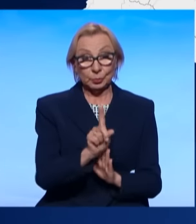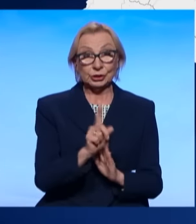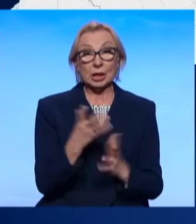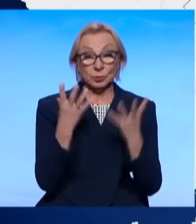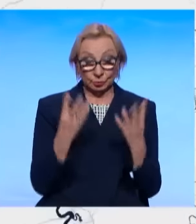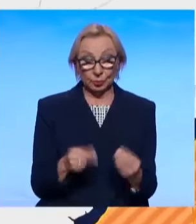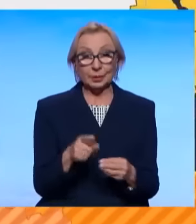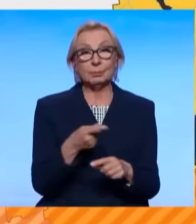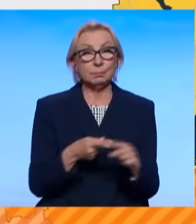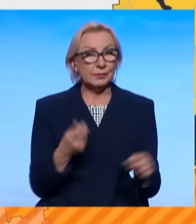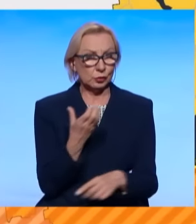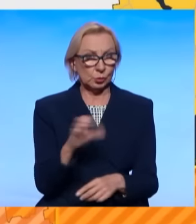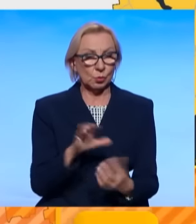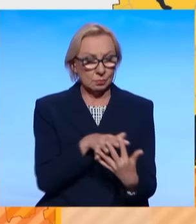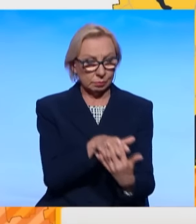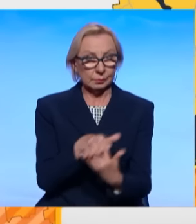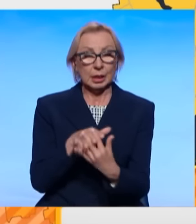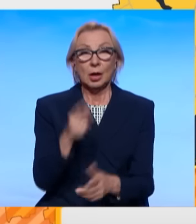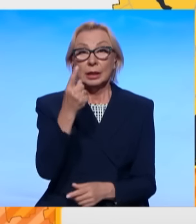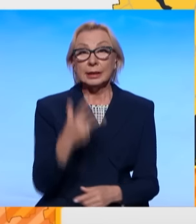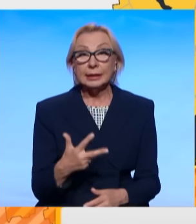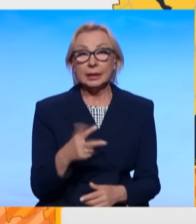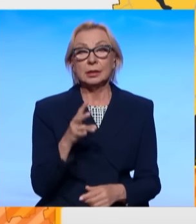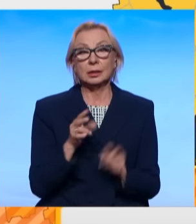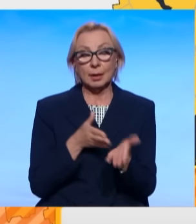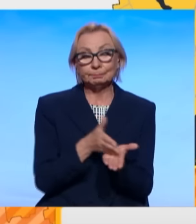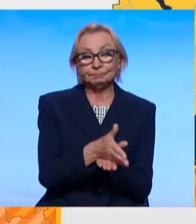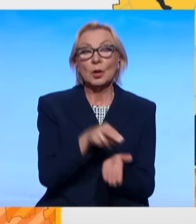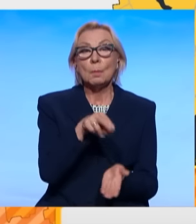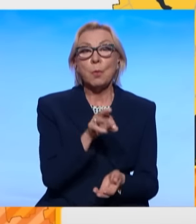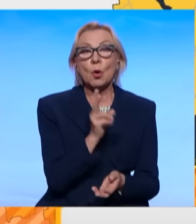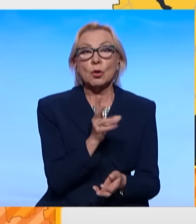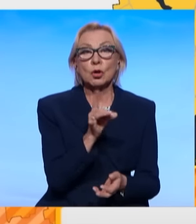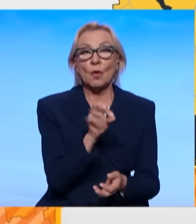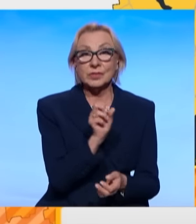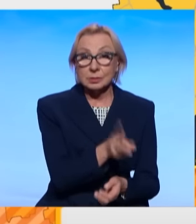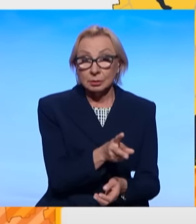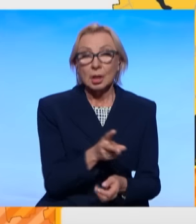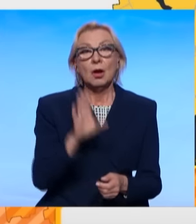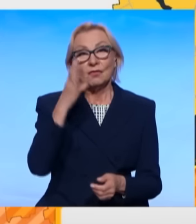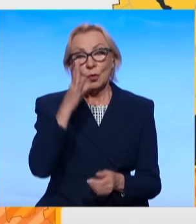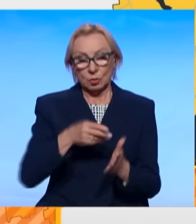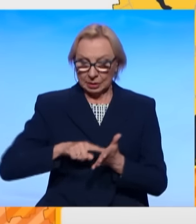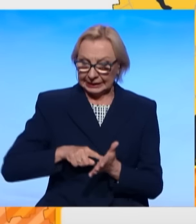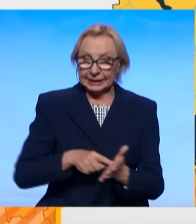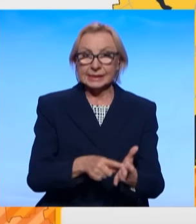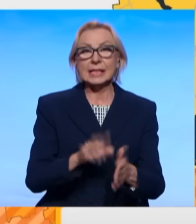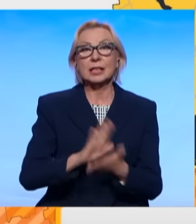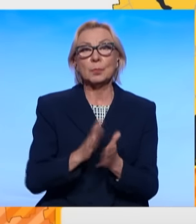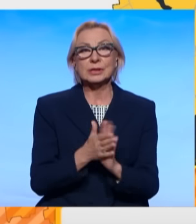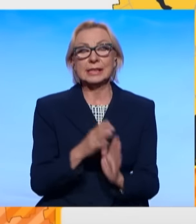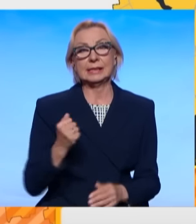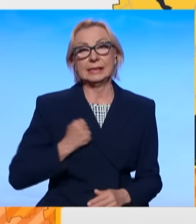більше півсотні бойових зіткнень. І третина з них на Покровському напрямку. Ворог і далі тисне на позиції ЗСУ